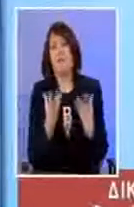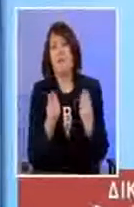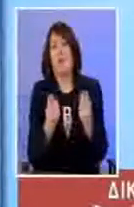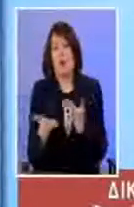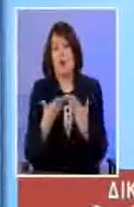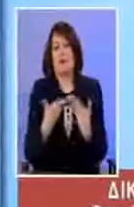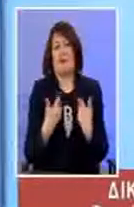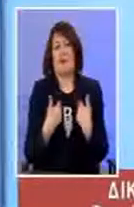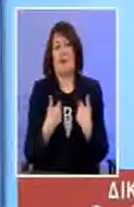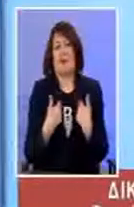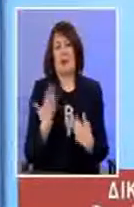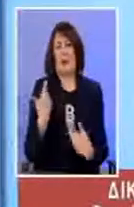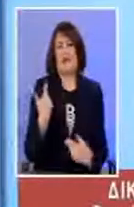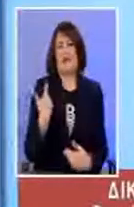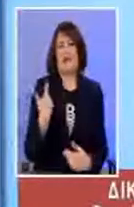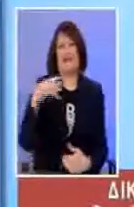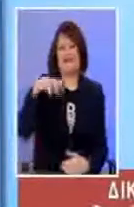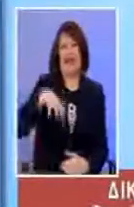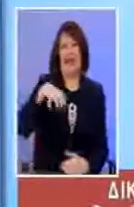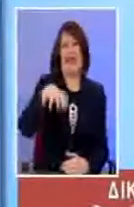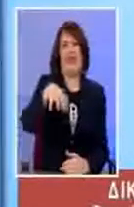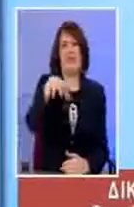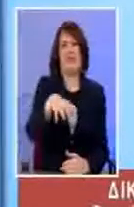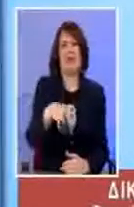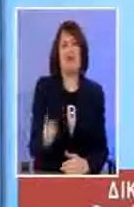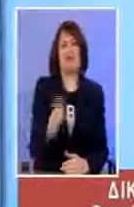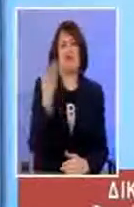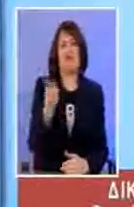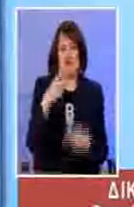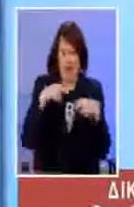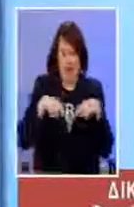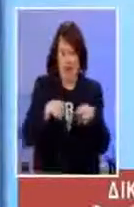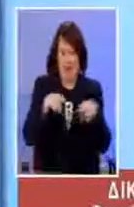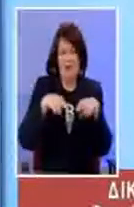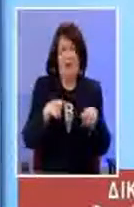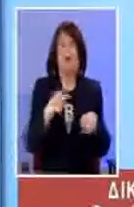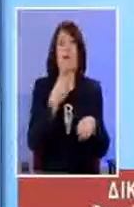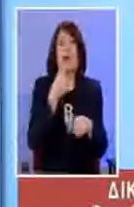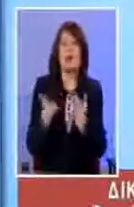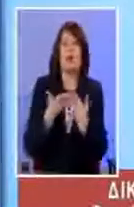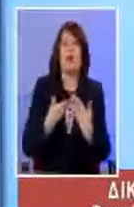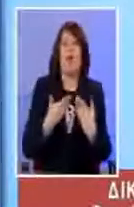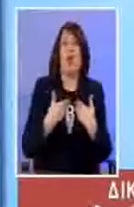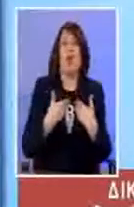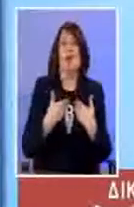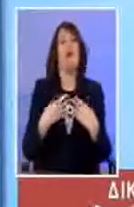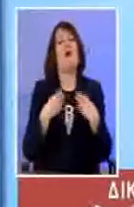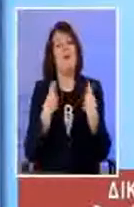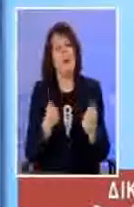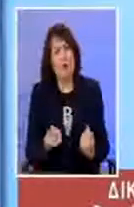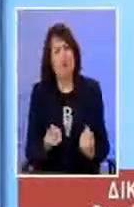οι τελευταίοι σταθμοί με τις οδεύσεις αυτές που έχουν τις γραμμές μας εξυπηρετεί πάρα πολύ. Και ευχόμαστε, είπε η κυρία Γιαννάκου, ότι δύσκολο